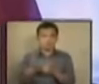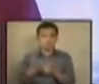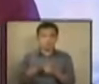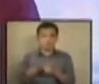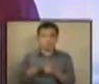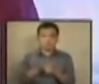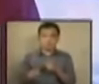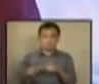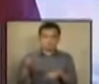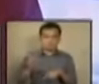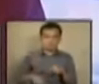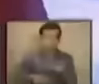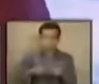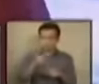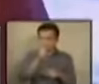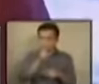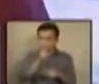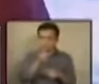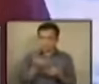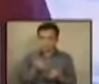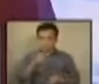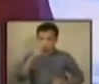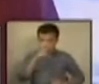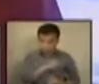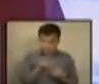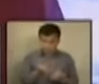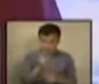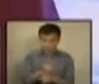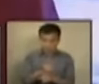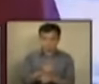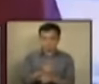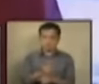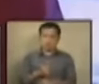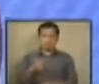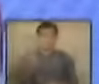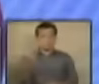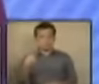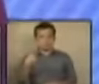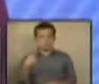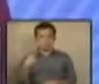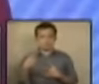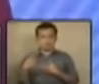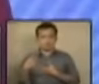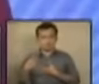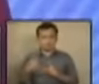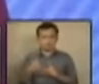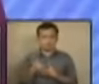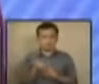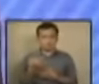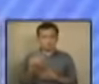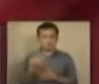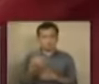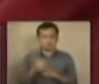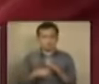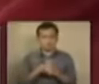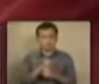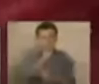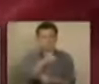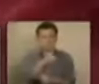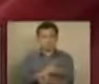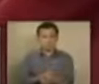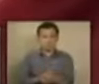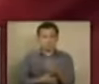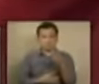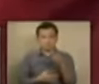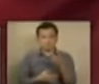niyo na po matiis, kaya kayo napunta rito. So, opo. Gusto niyo na po kunin yung inyong anak. Ilang taon ho yung mga anak niyo? 7 taon